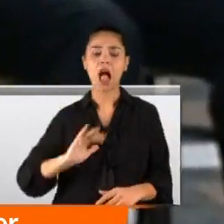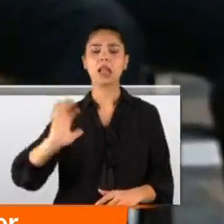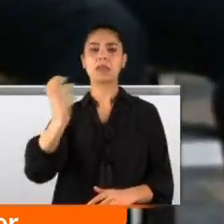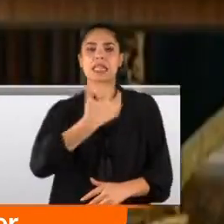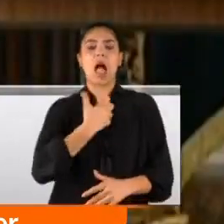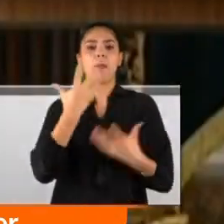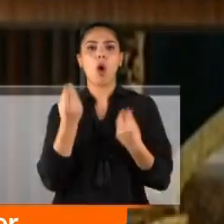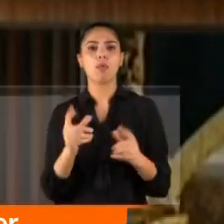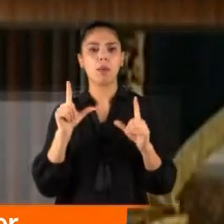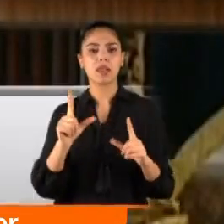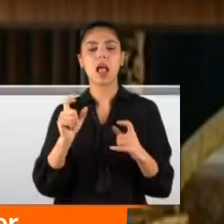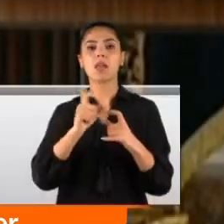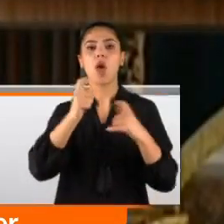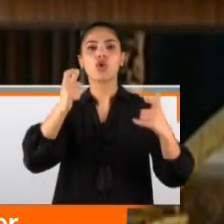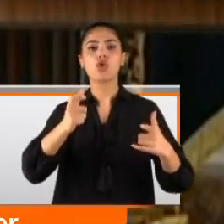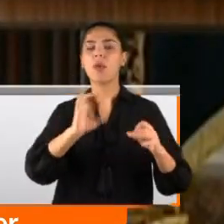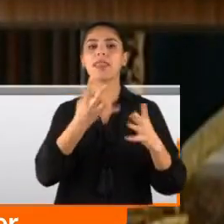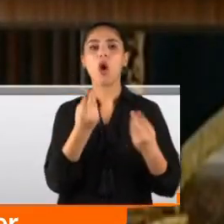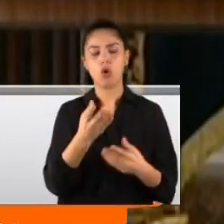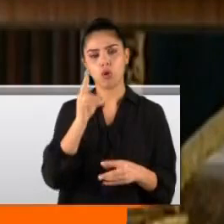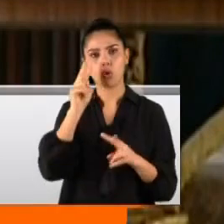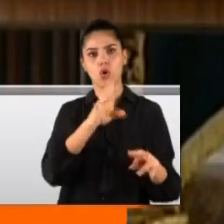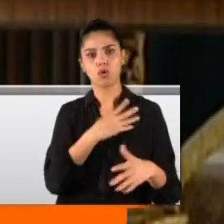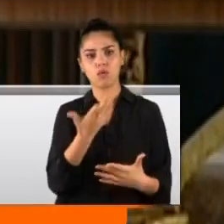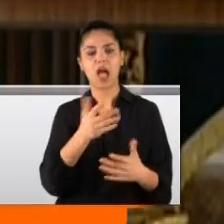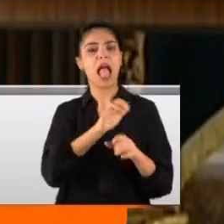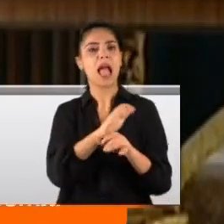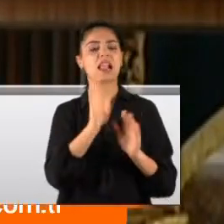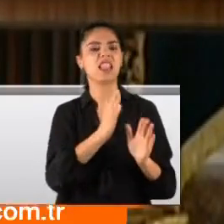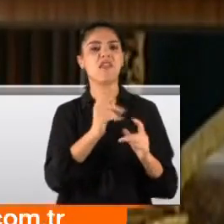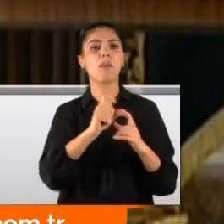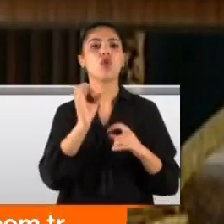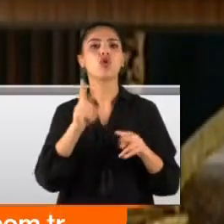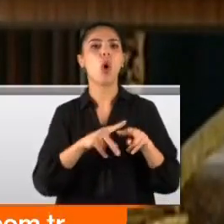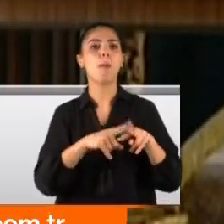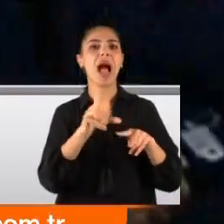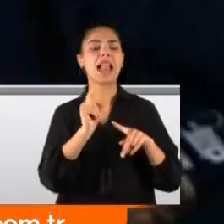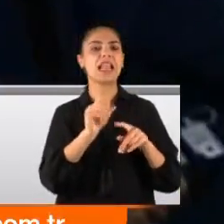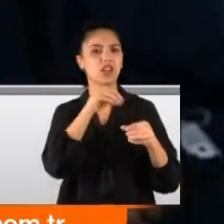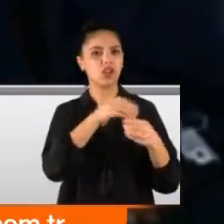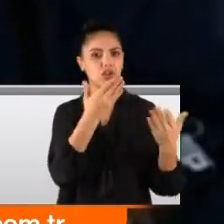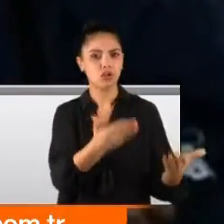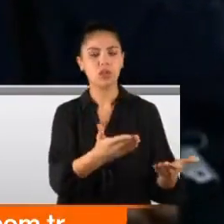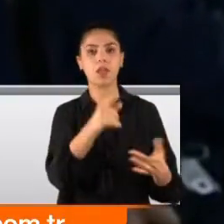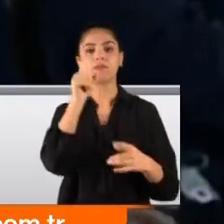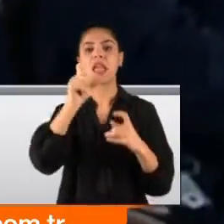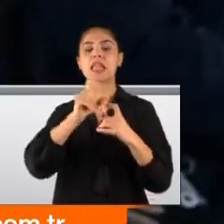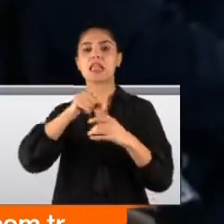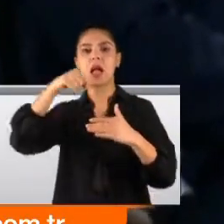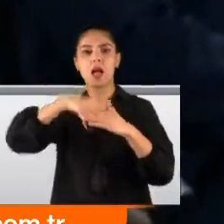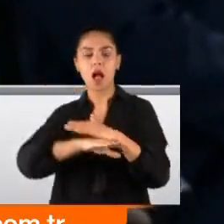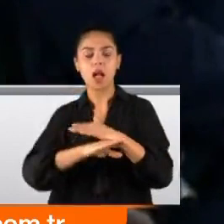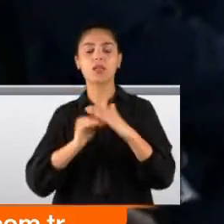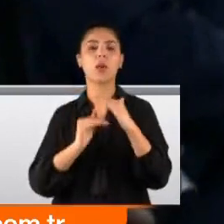çıkmamız gerekiyor. Somali'de olanları görüyorsunuz. Zulüm hala devam ediyor. Bitmiş değil. Yani sahra altı, sahra